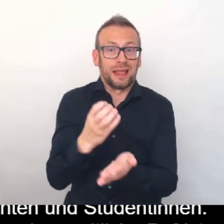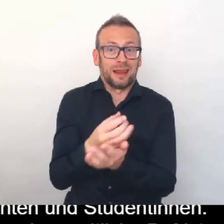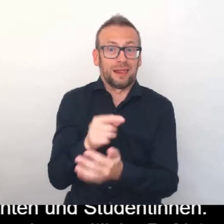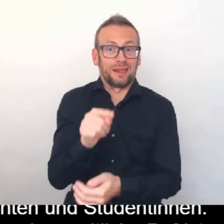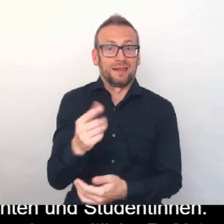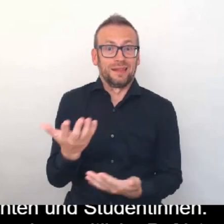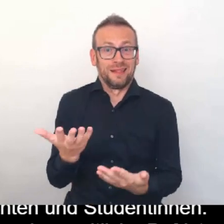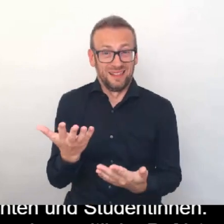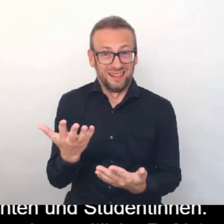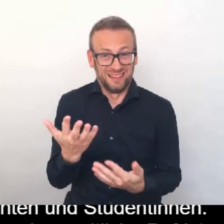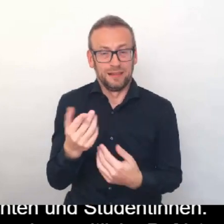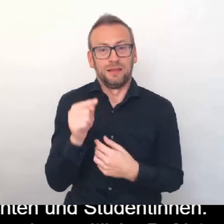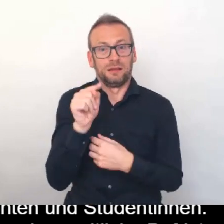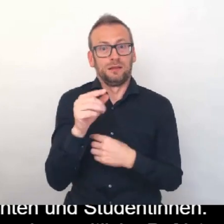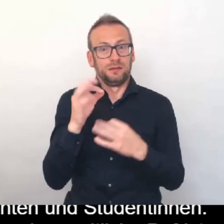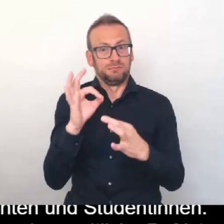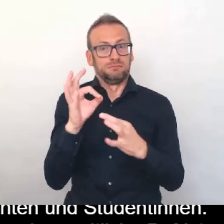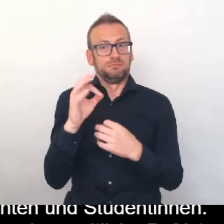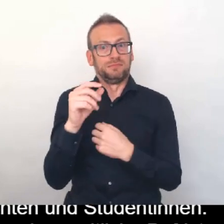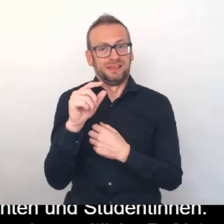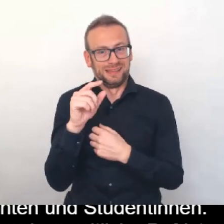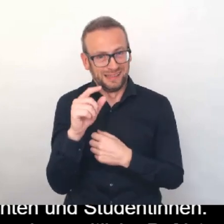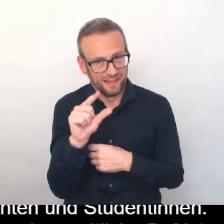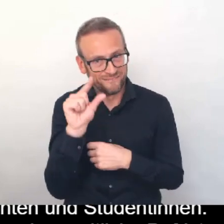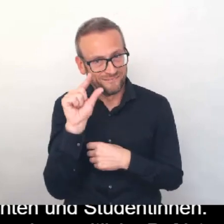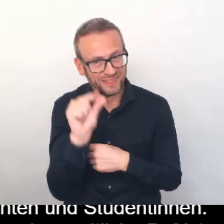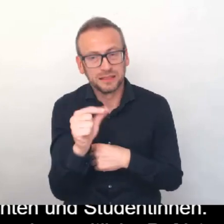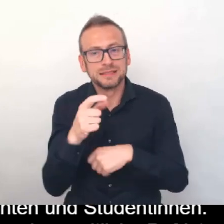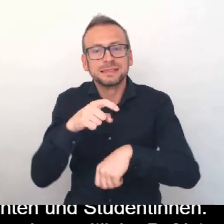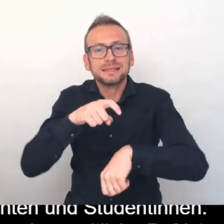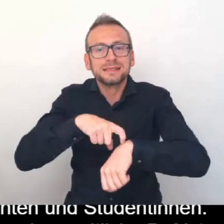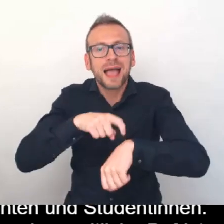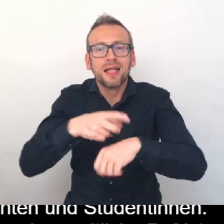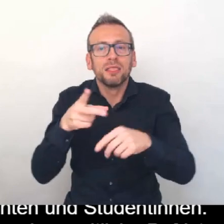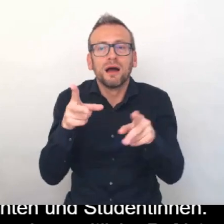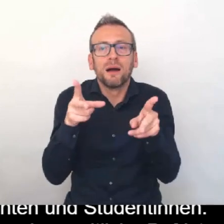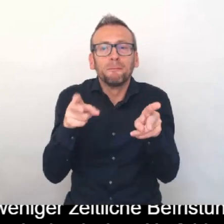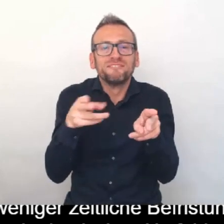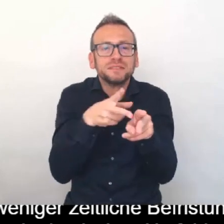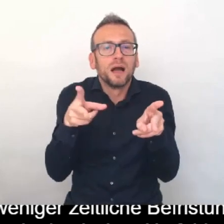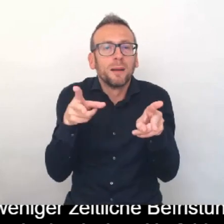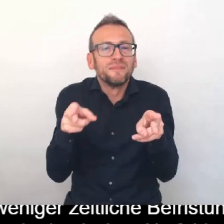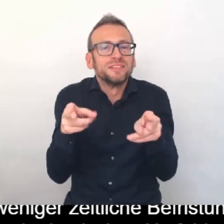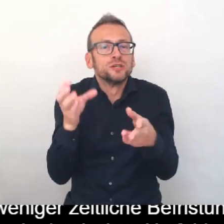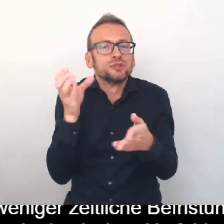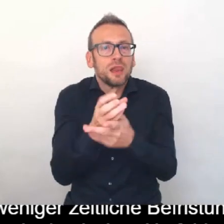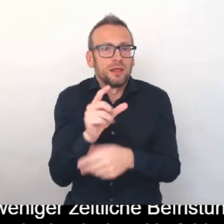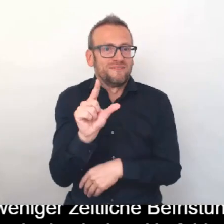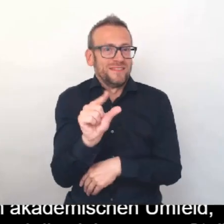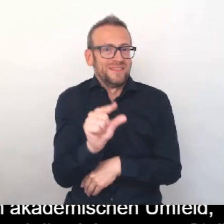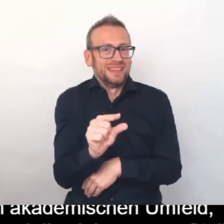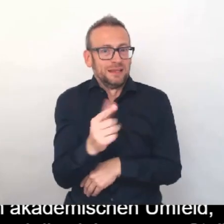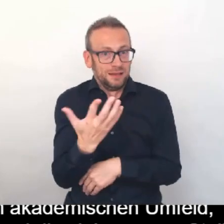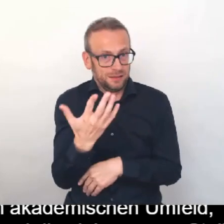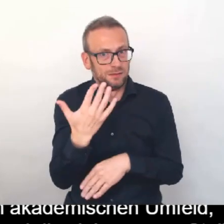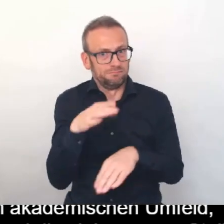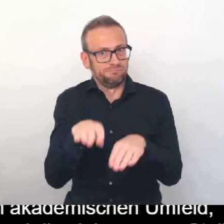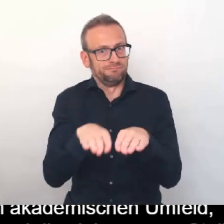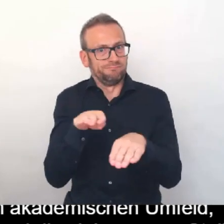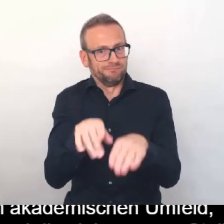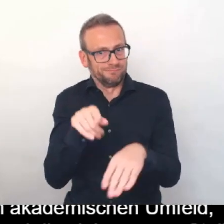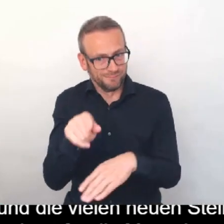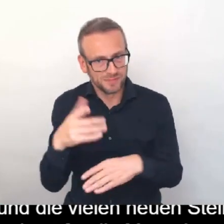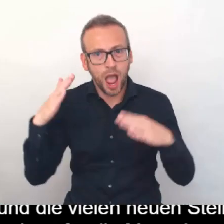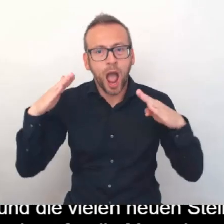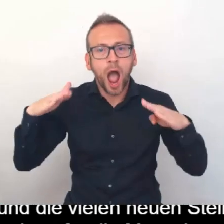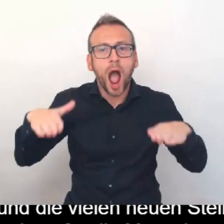er sich sehr gefreut hat über diese Nachricht. Es unterstreicht das ein gutes Stück, dass wir hier wirklich sehr viel mehr Planungssicherheit und Perspektive haben. Und das